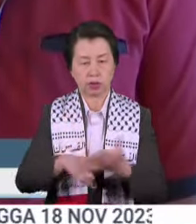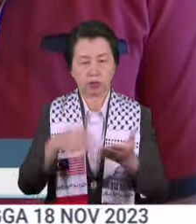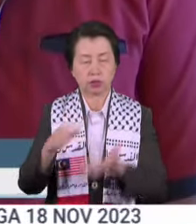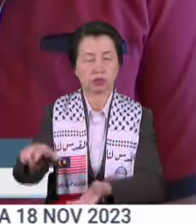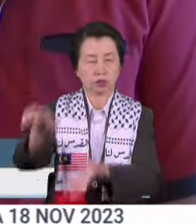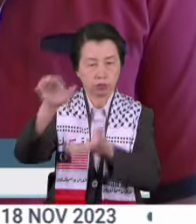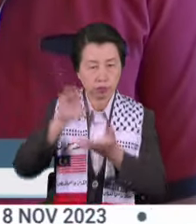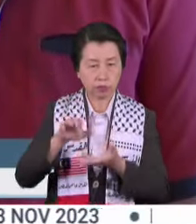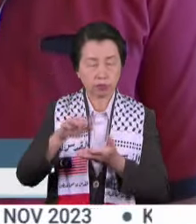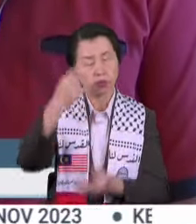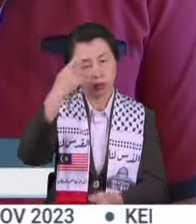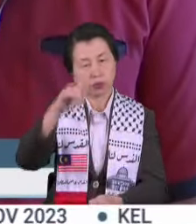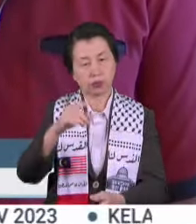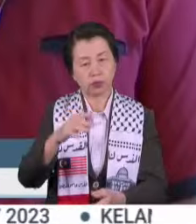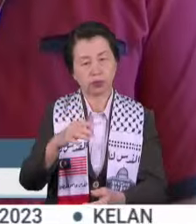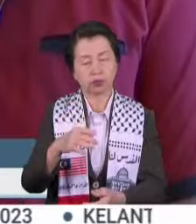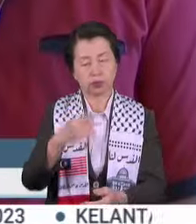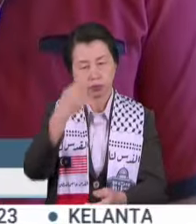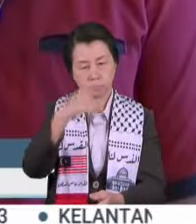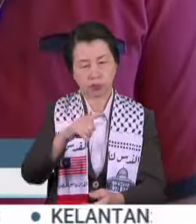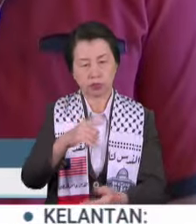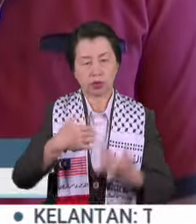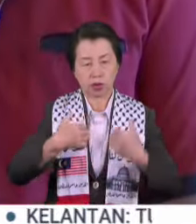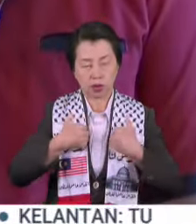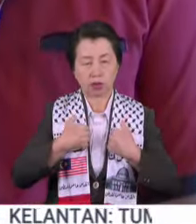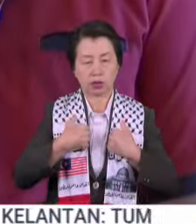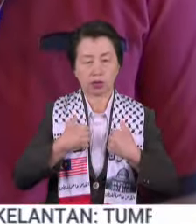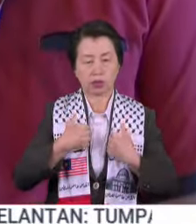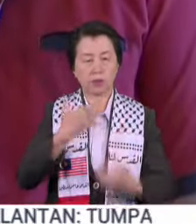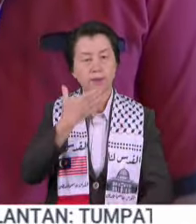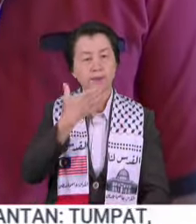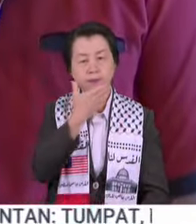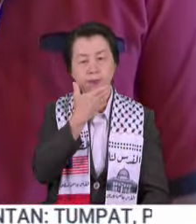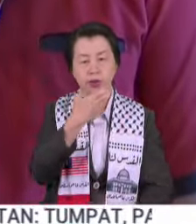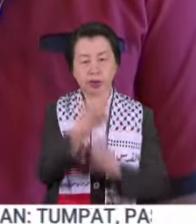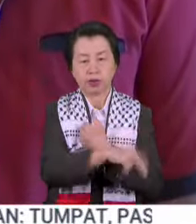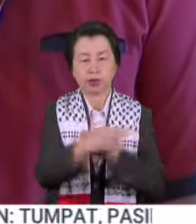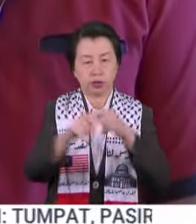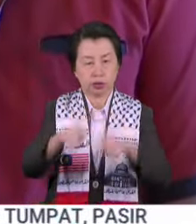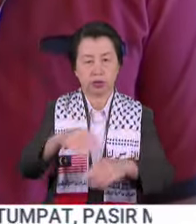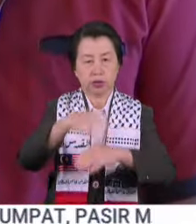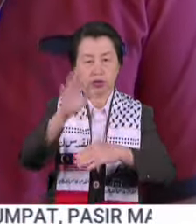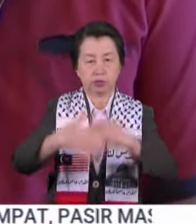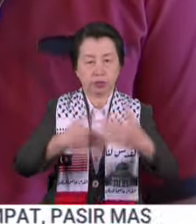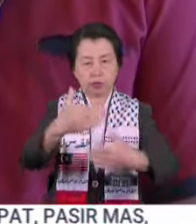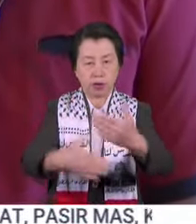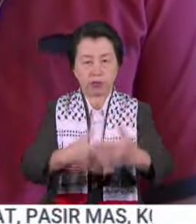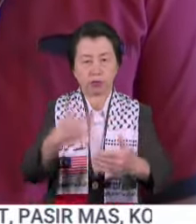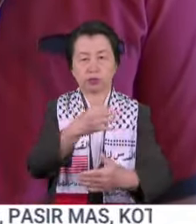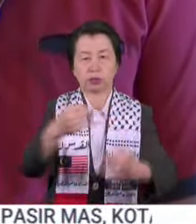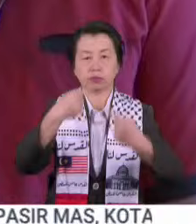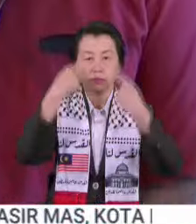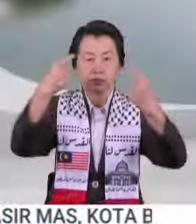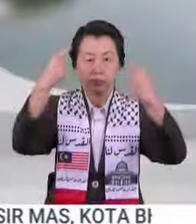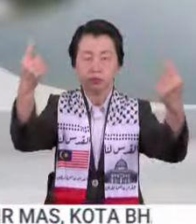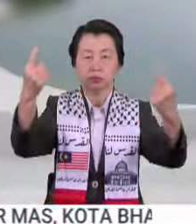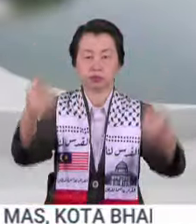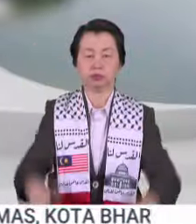disampaikan untuk orang bilang mewujudkan belia negeri ini yang lebih maju dan